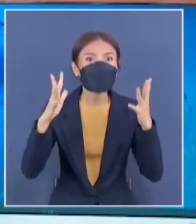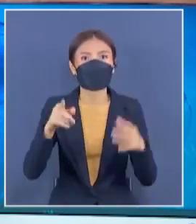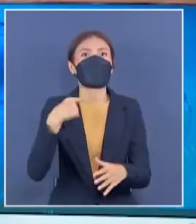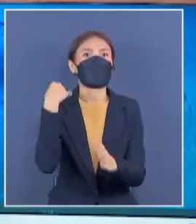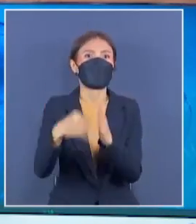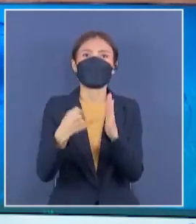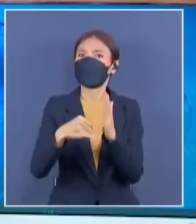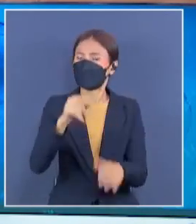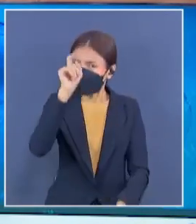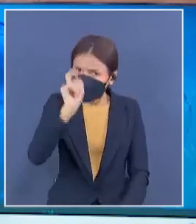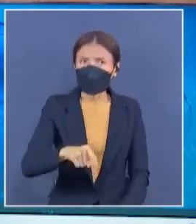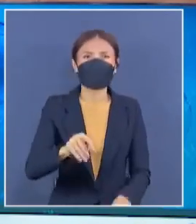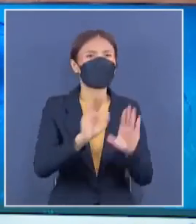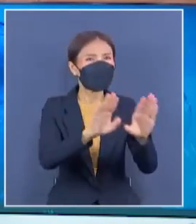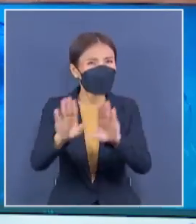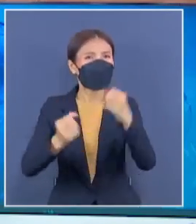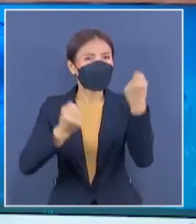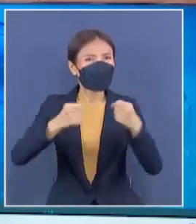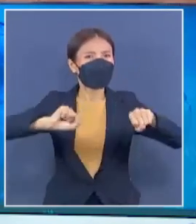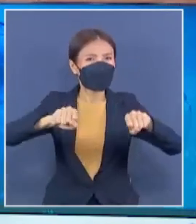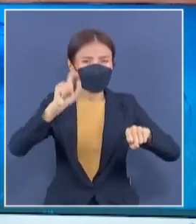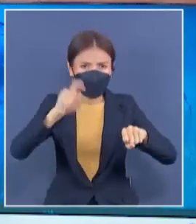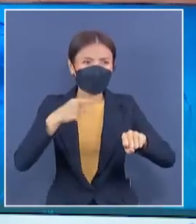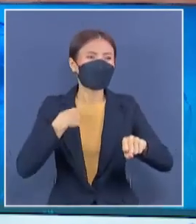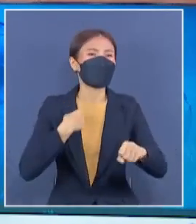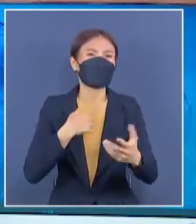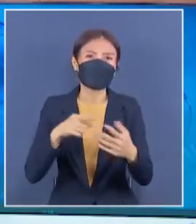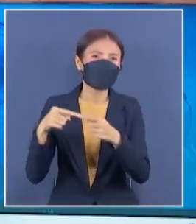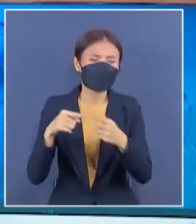นะฮะก็ไม่รู้ว่าที่ขาดนี่เพราะว่าตั้งใจหรือไม่ตั้งใจอะไรอย่างไร ครับ นะครับ